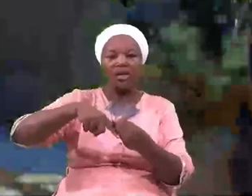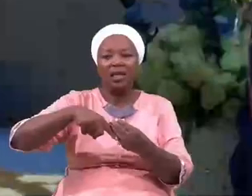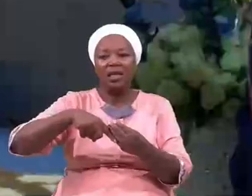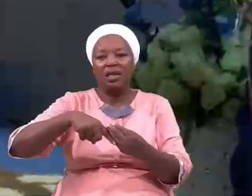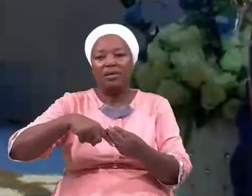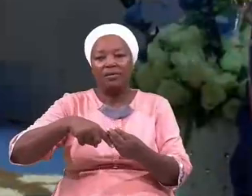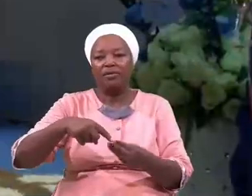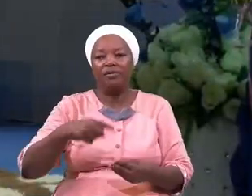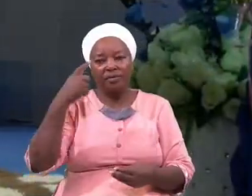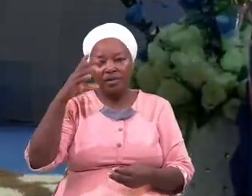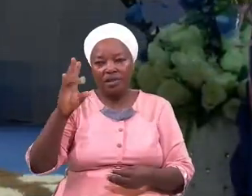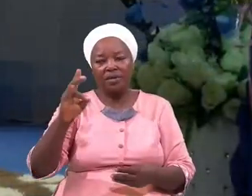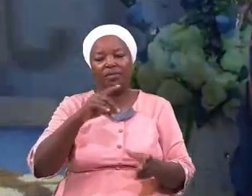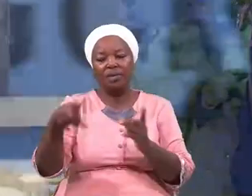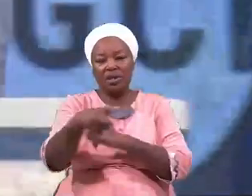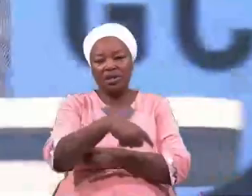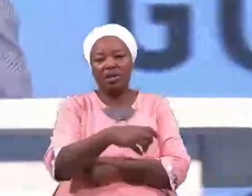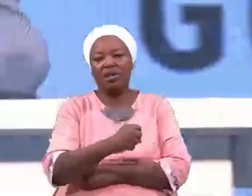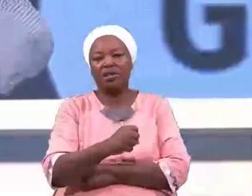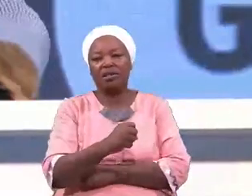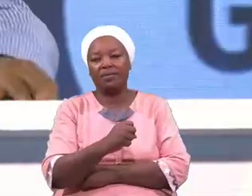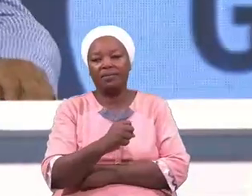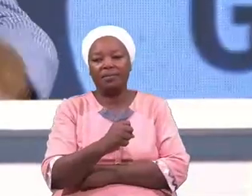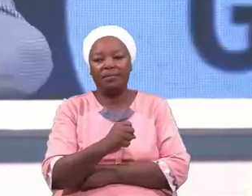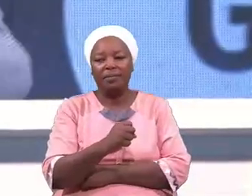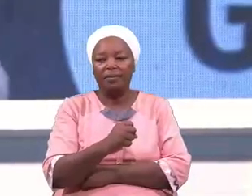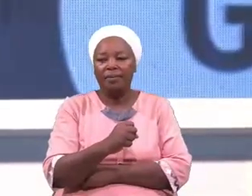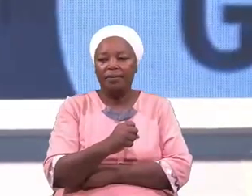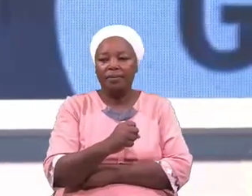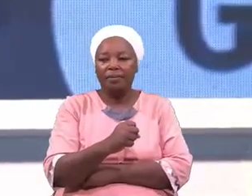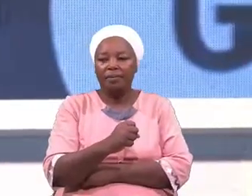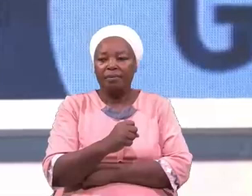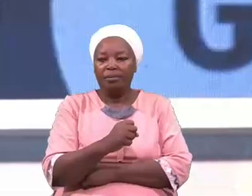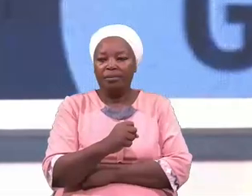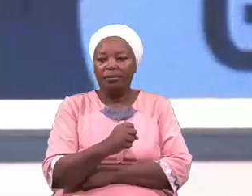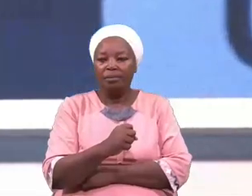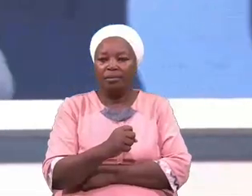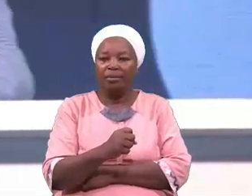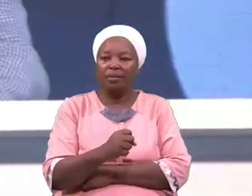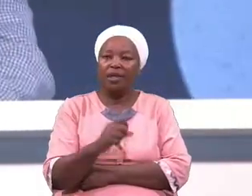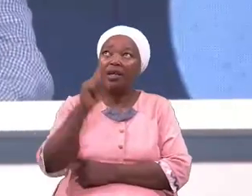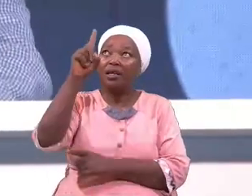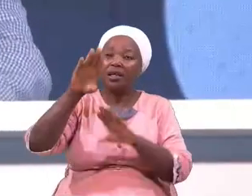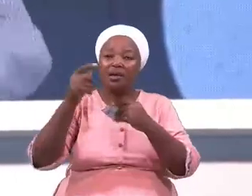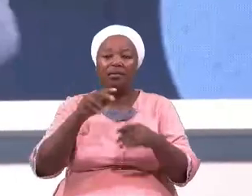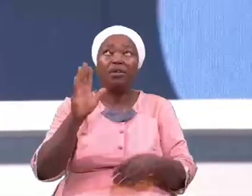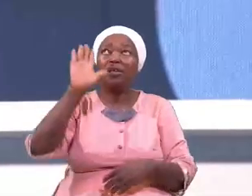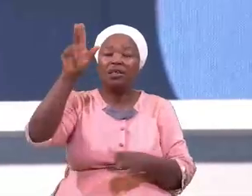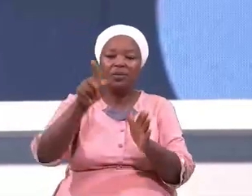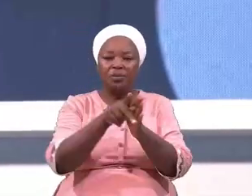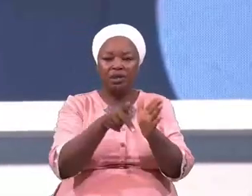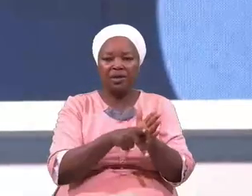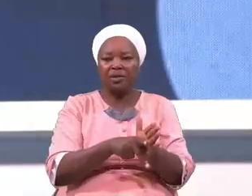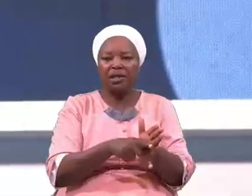C'est par la foi que les murailles de Jéricho tombèrent après qu'on en eut fait le tour pendant 7 jours. Il leur a donné son